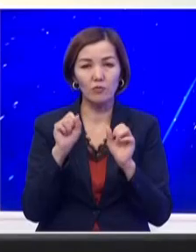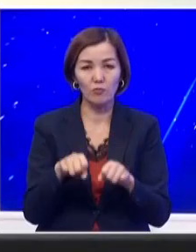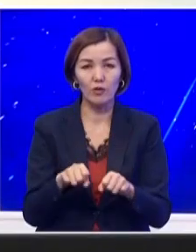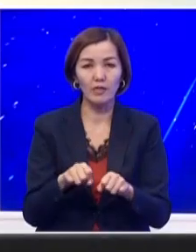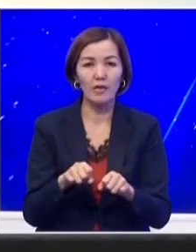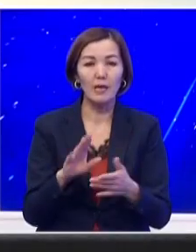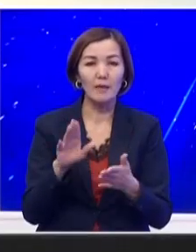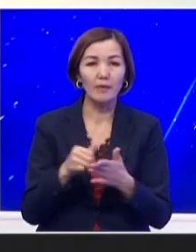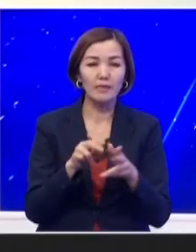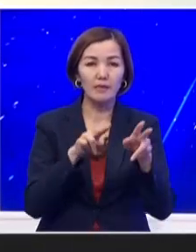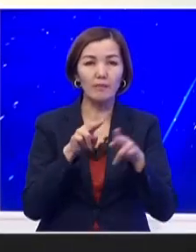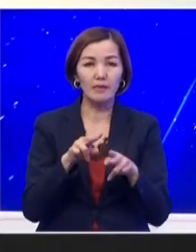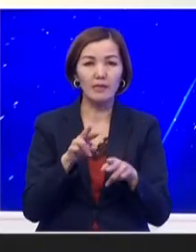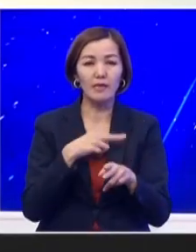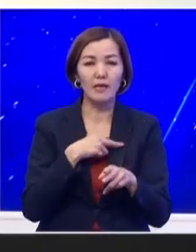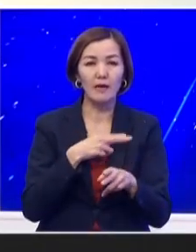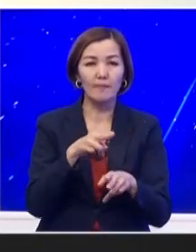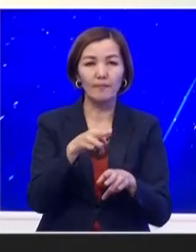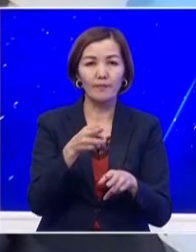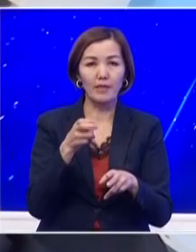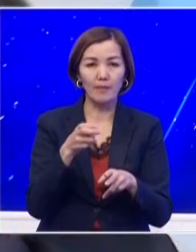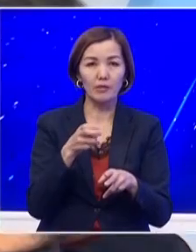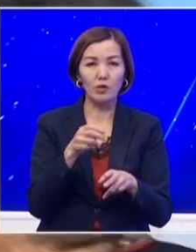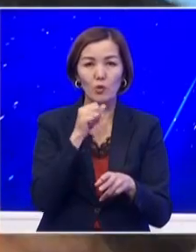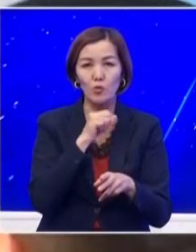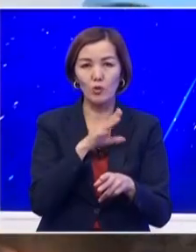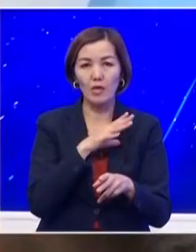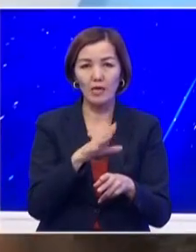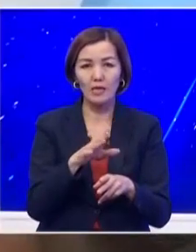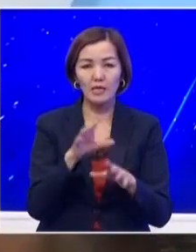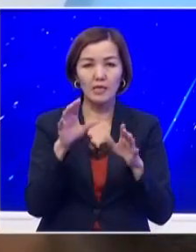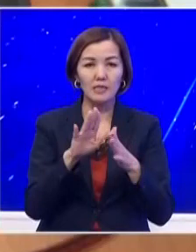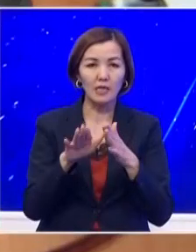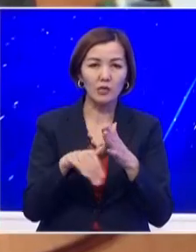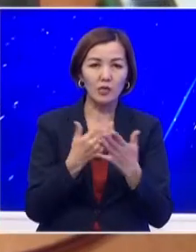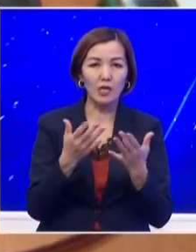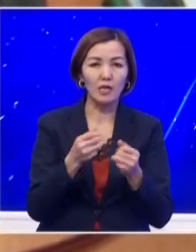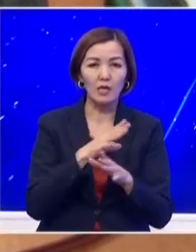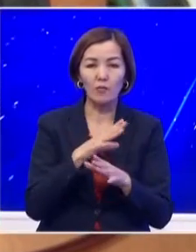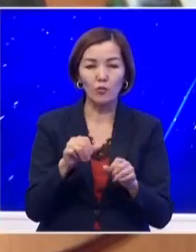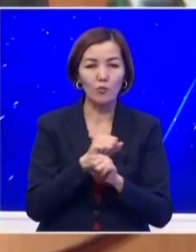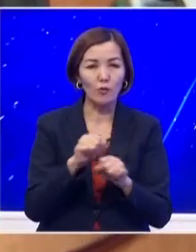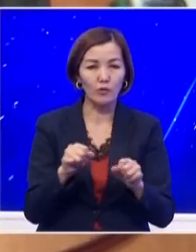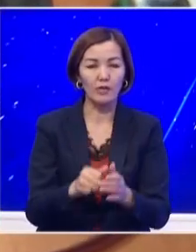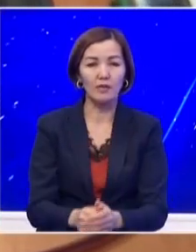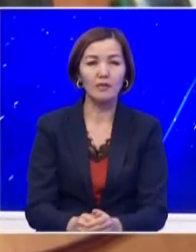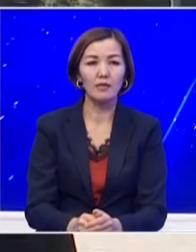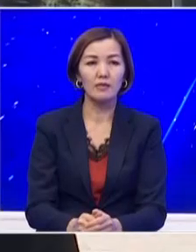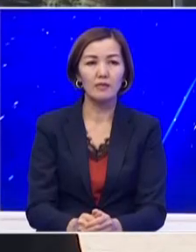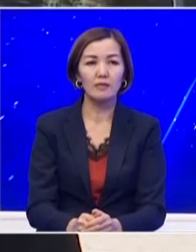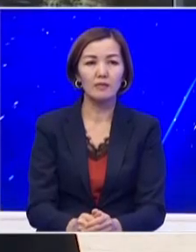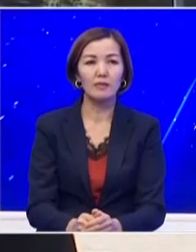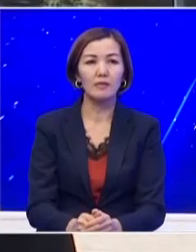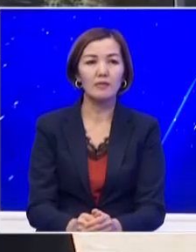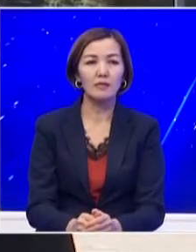қатысады. Бастысы мылтық я болмаса тапанша ұрланған және заңсыз жолмен алынған болмауы керек.